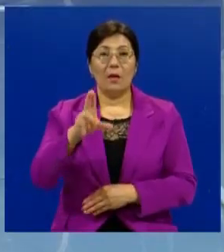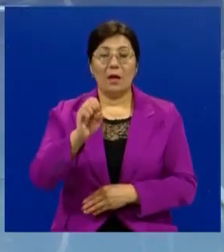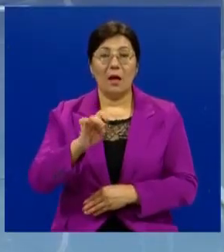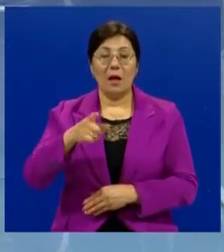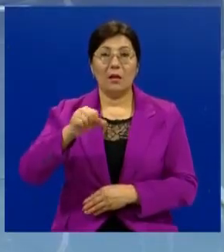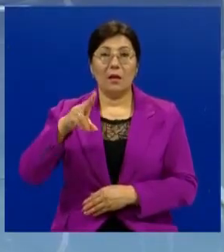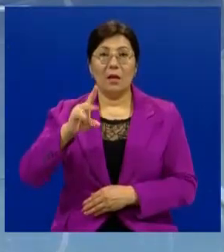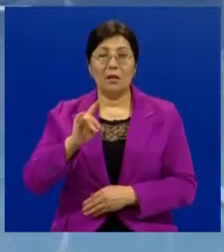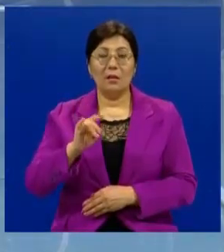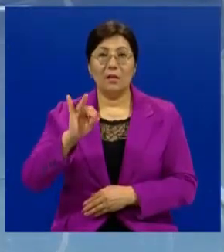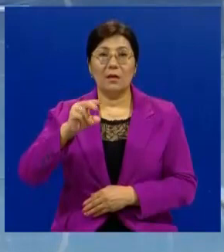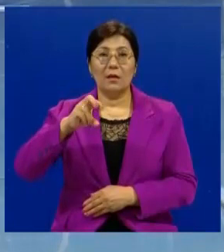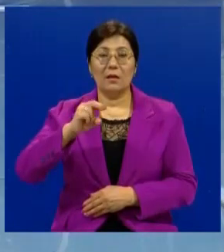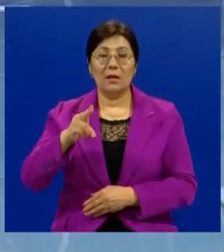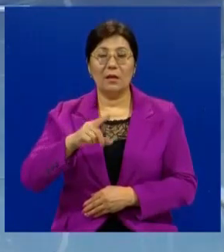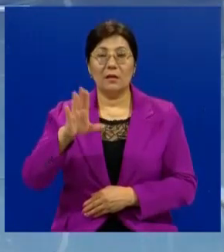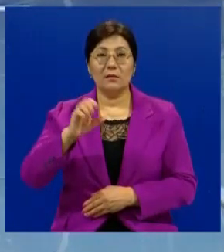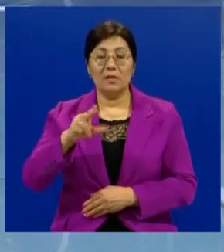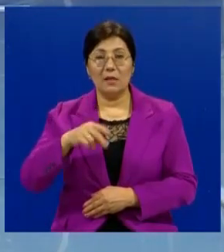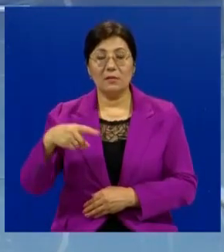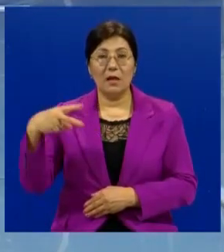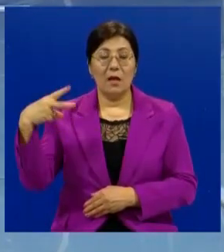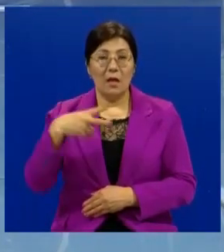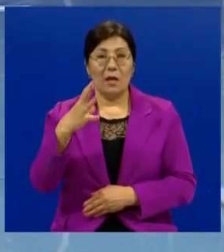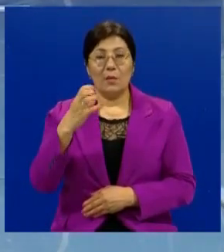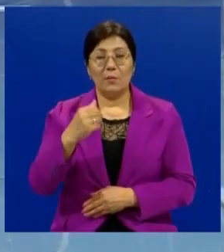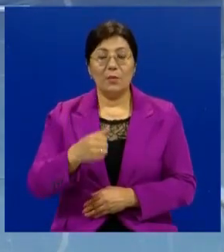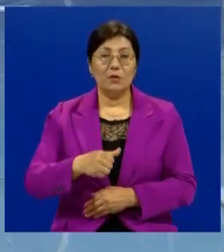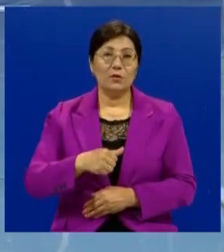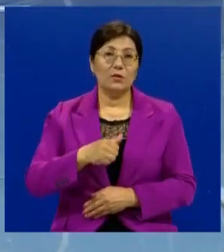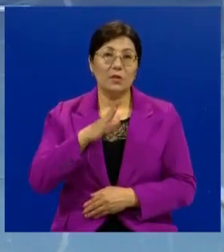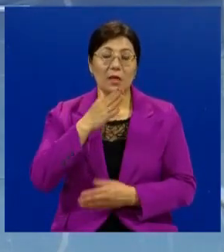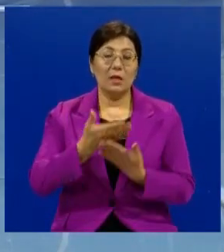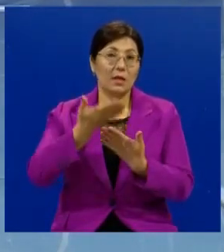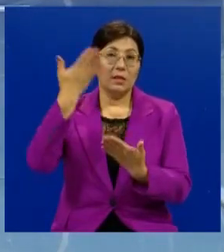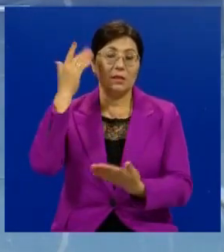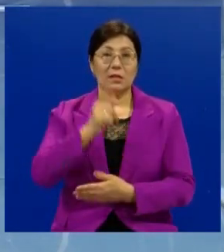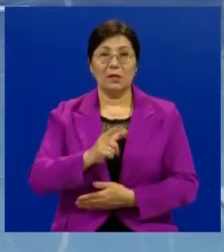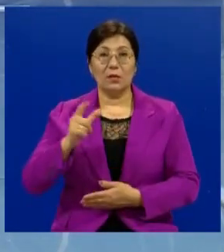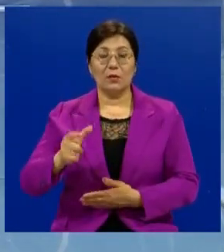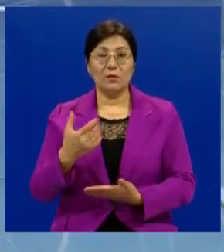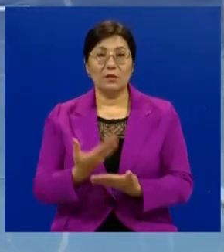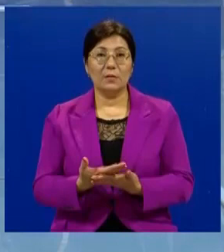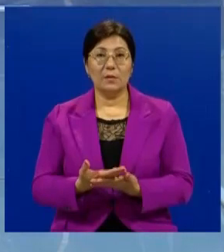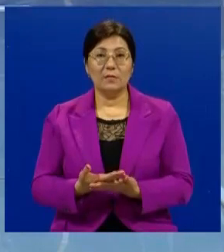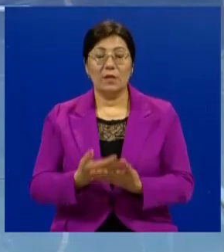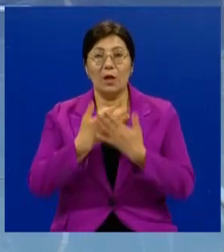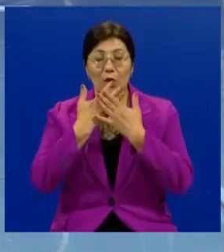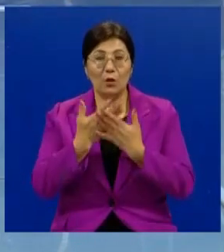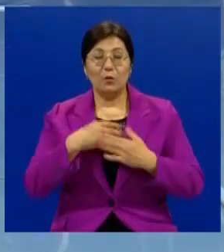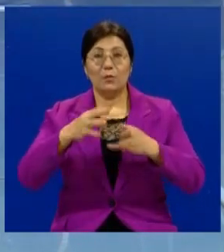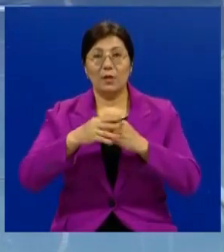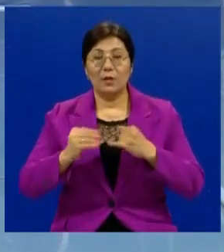Сазды. Потому что 2500 лет назад люди облюбовали эти